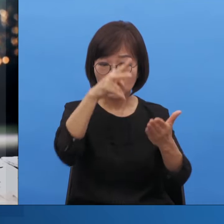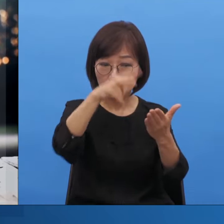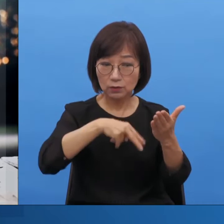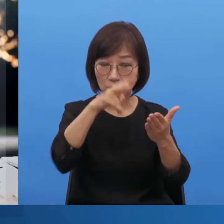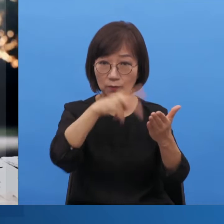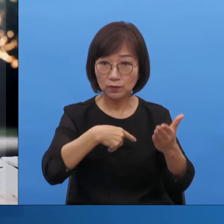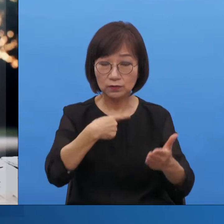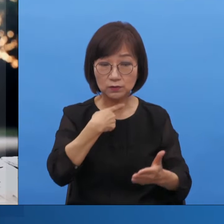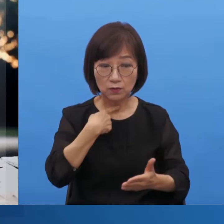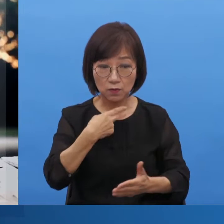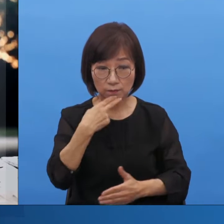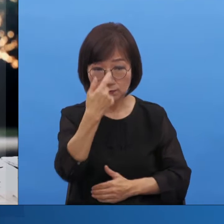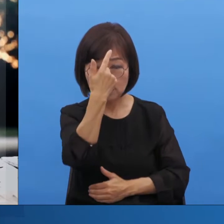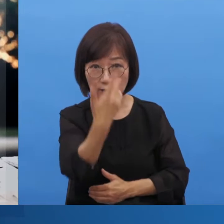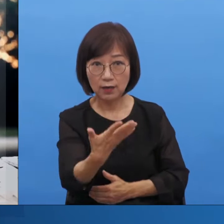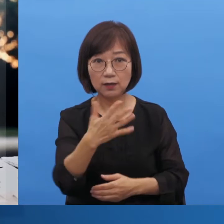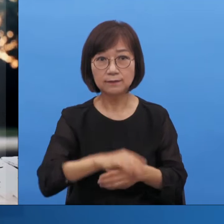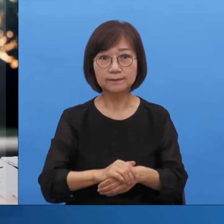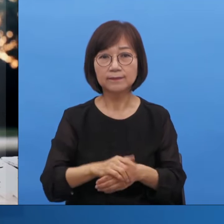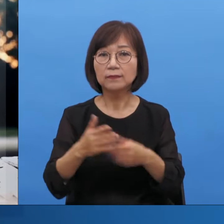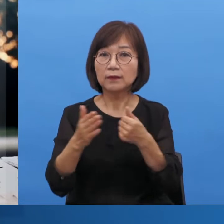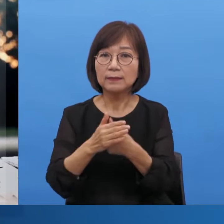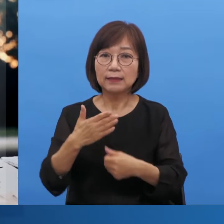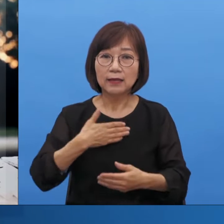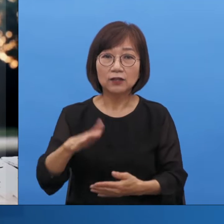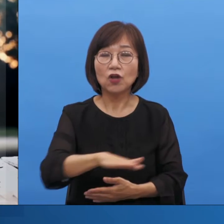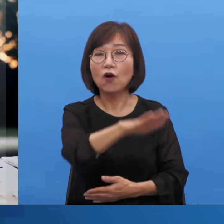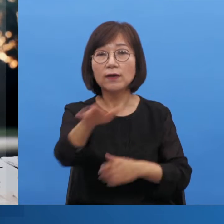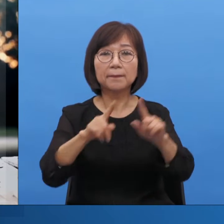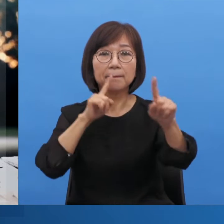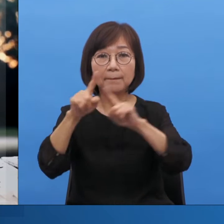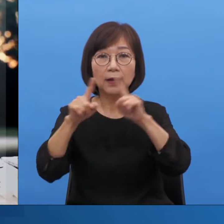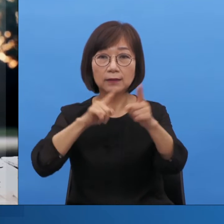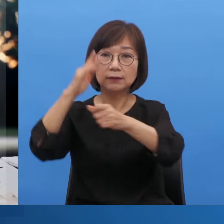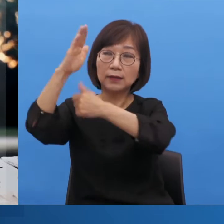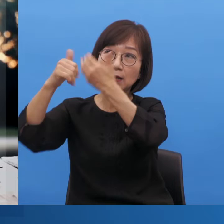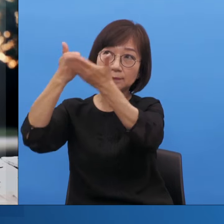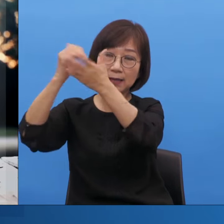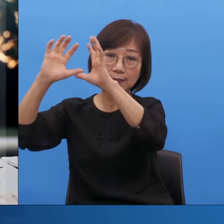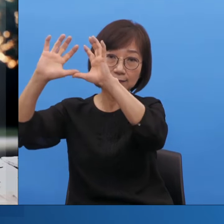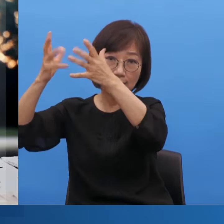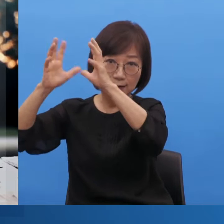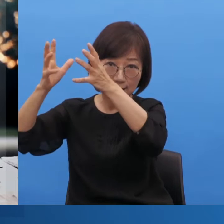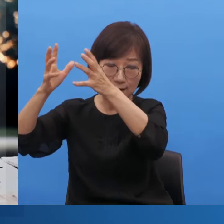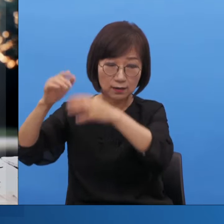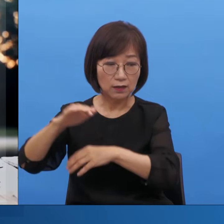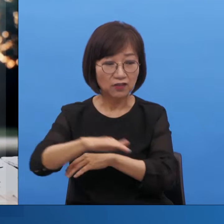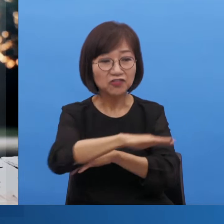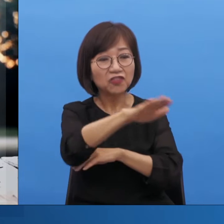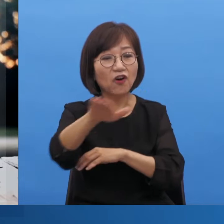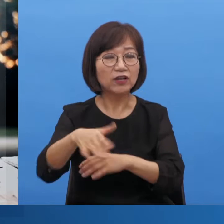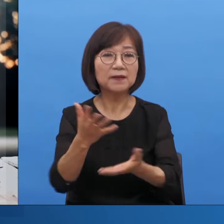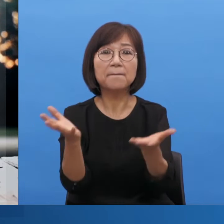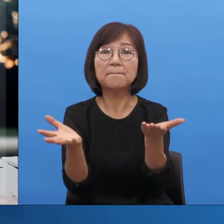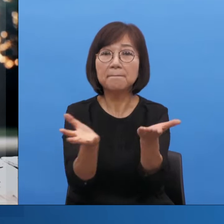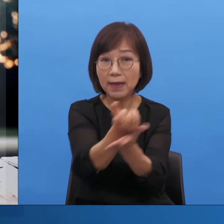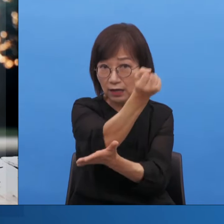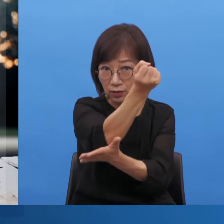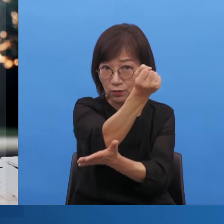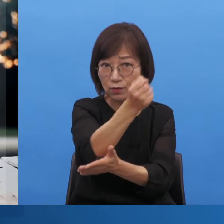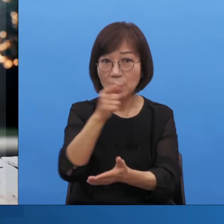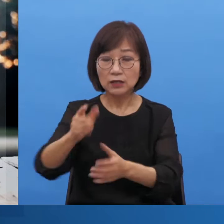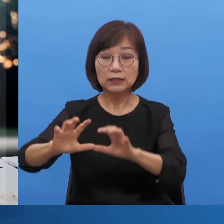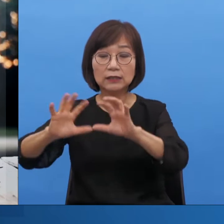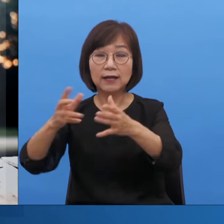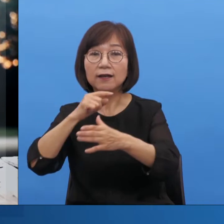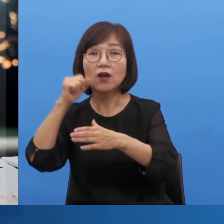일이 없느냐? 그러므로 내가 너희에게 이르노니 하나님의 나라를 너희는 빼앗기고 그